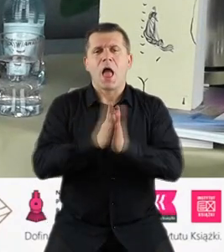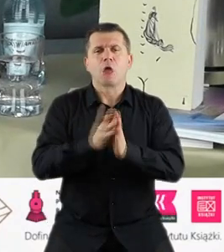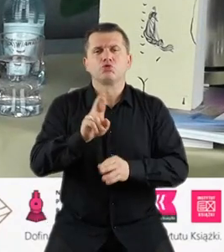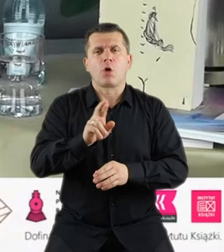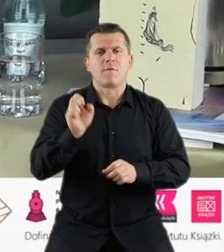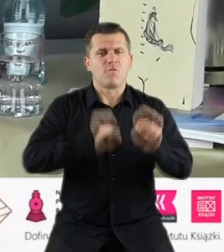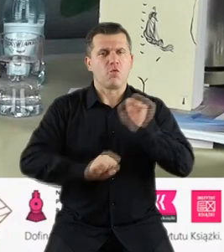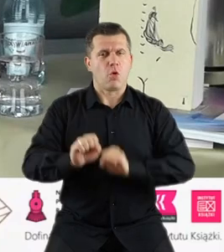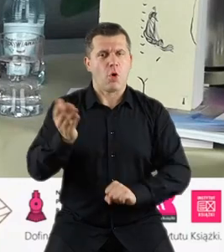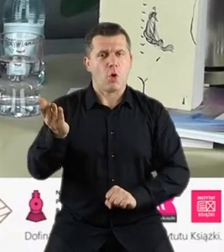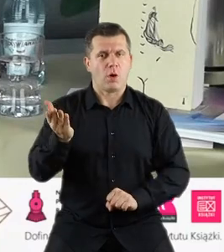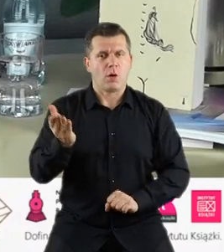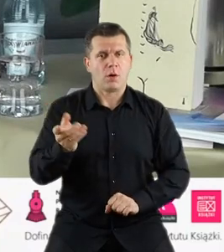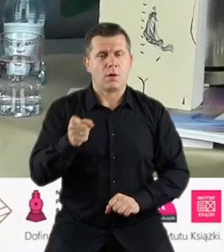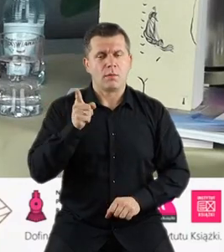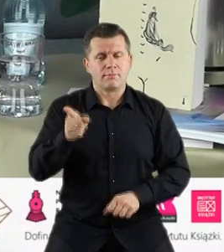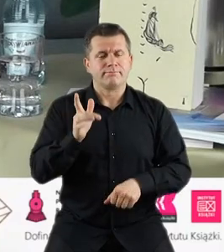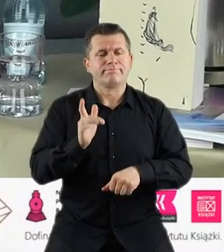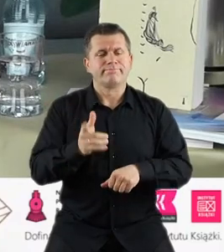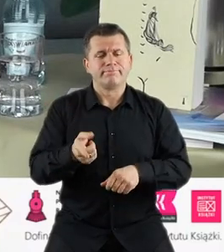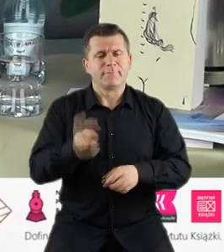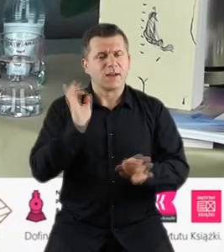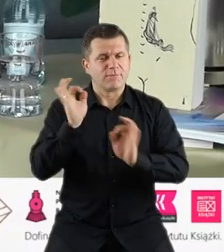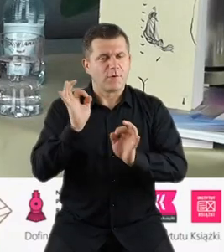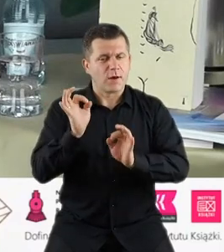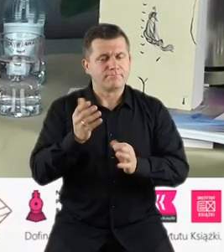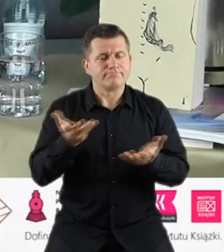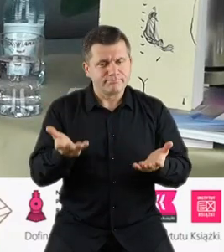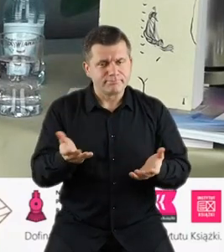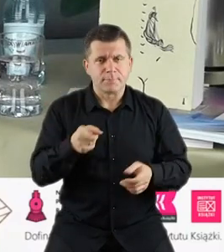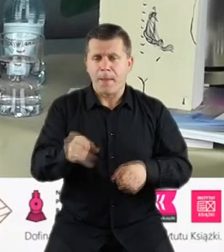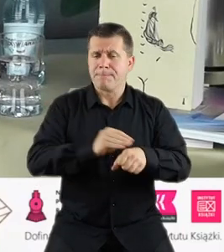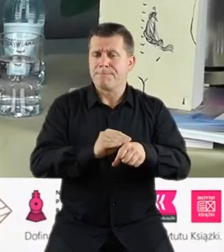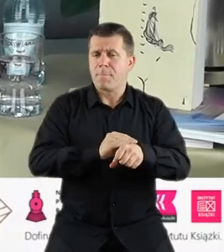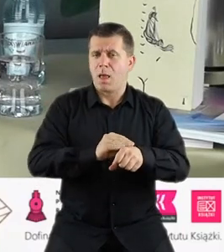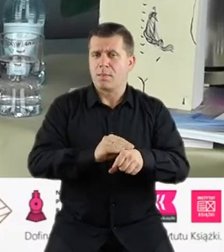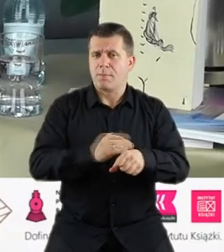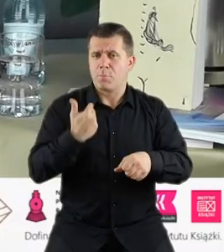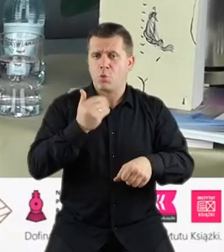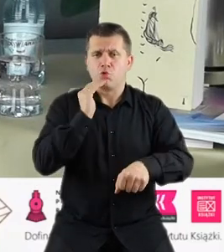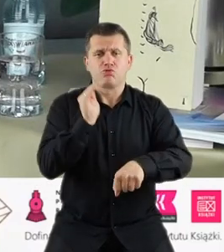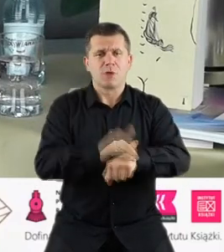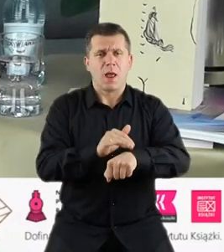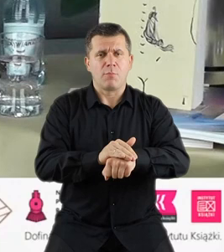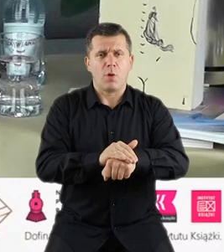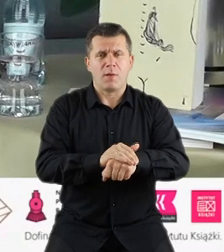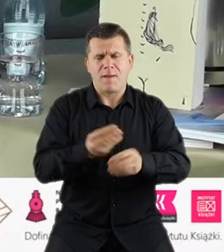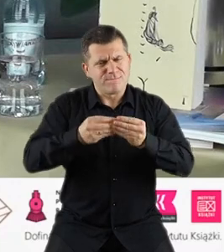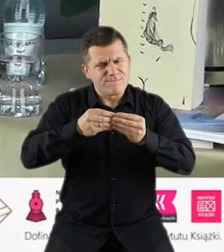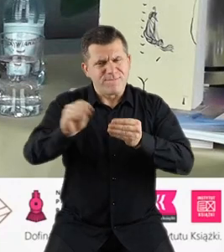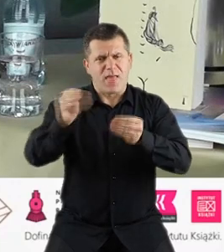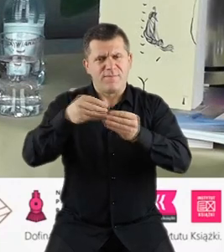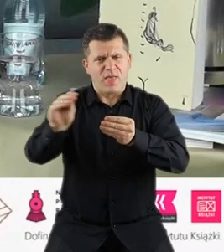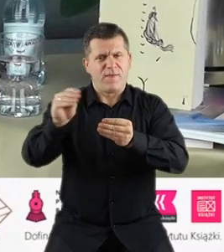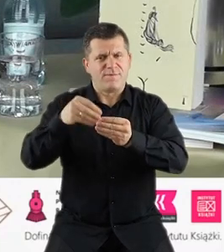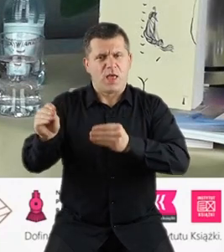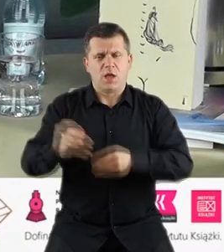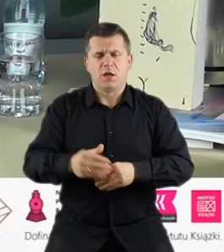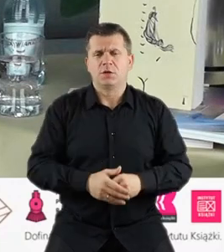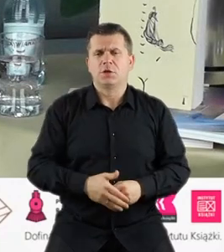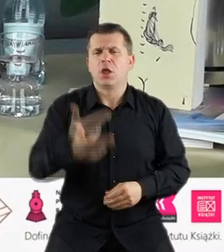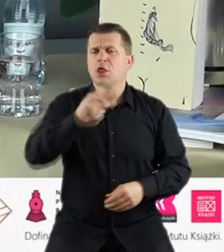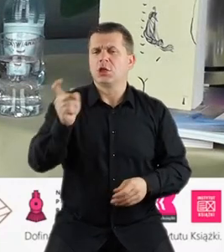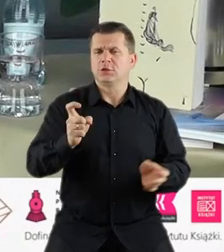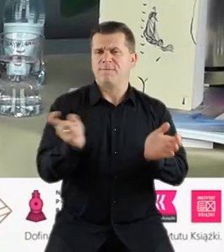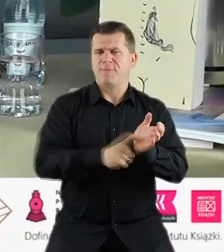Włoch, z których wynika, że tego materiału zostało zamówione o wiele więcej, niż